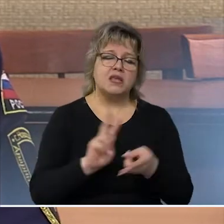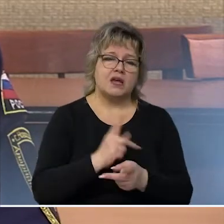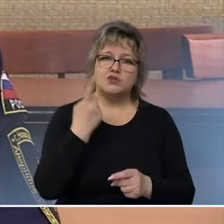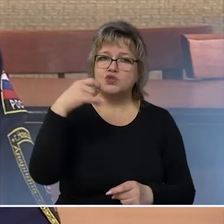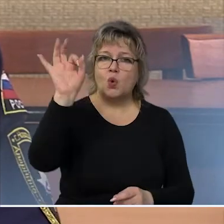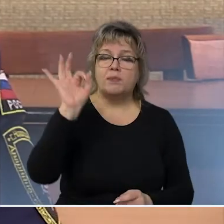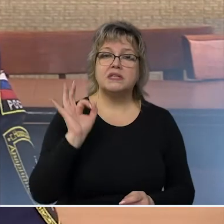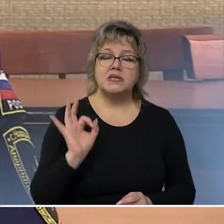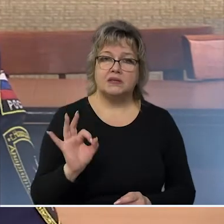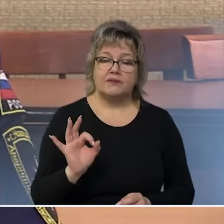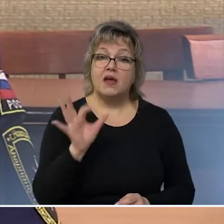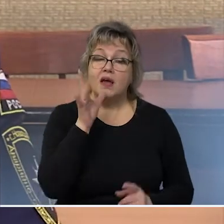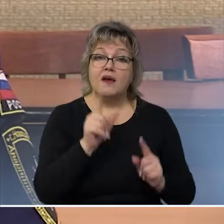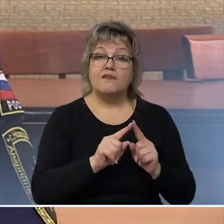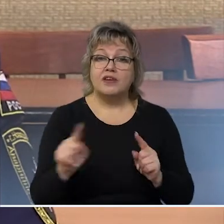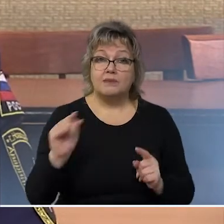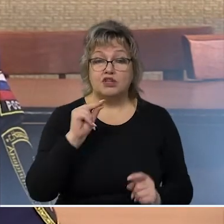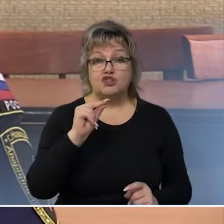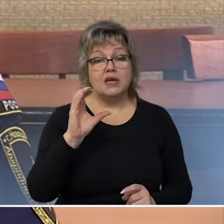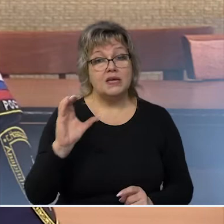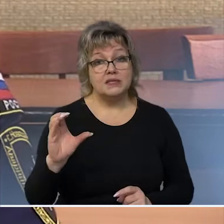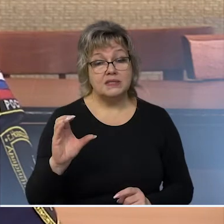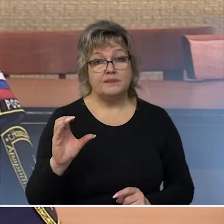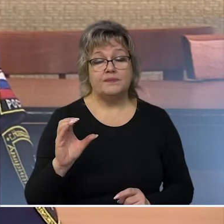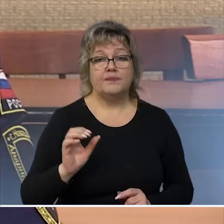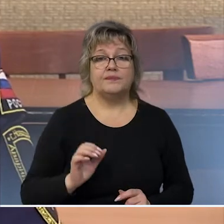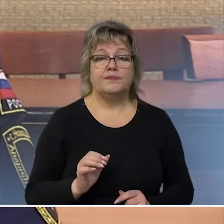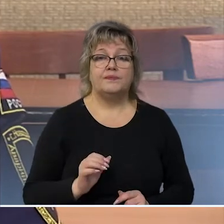это 100%. Время во время ЧС